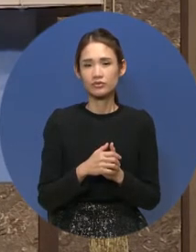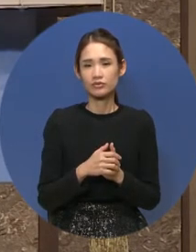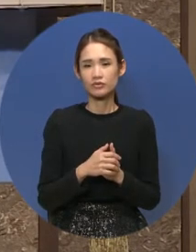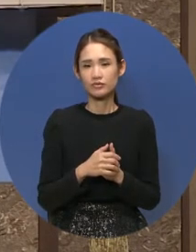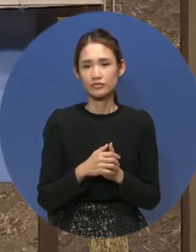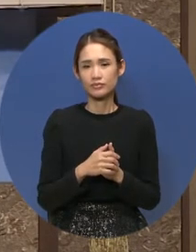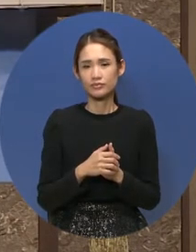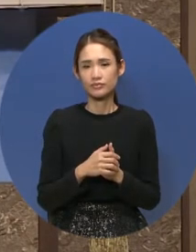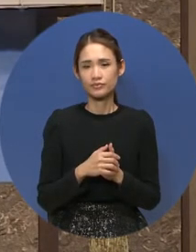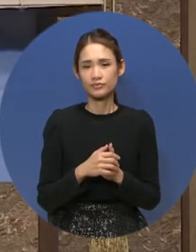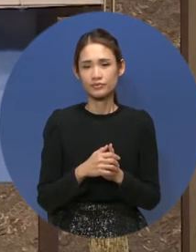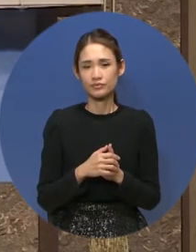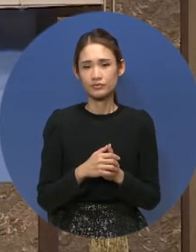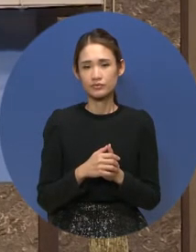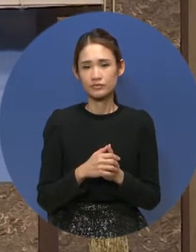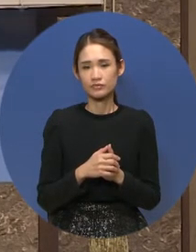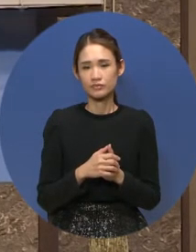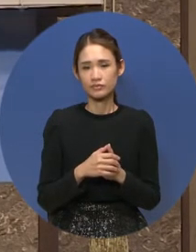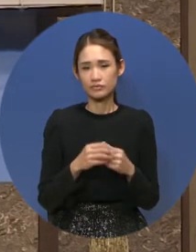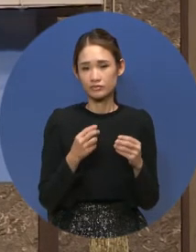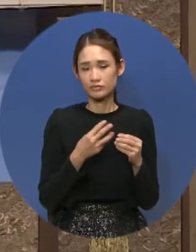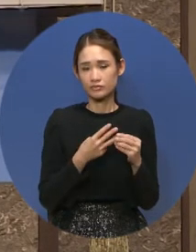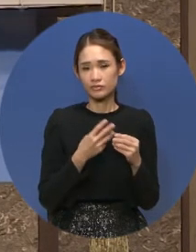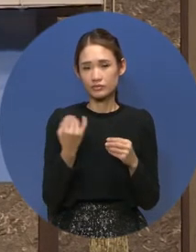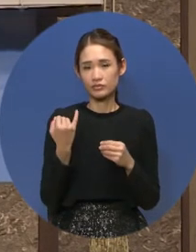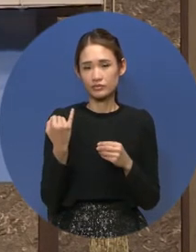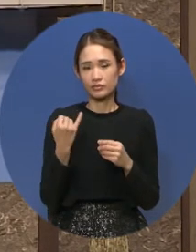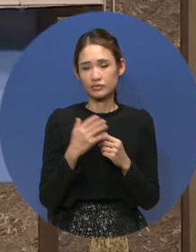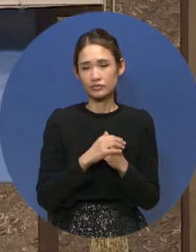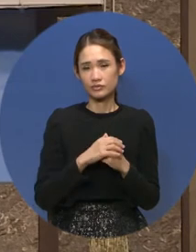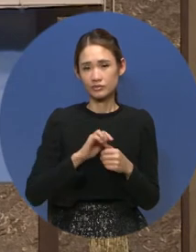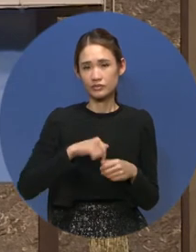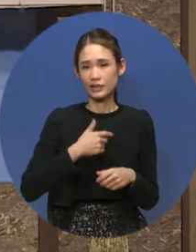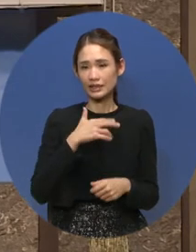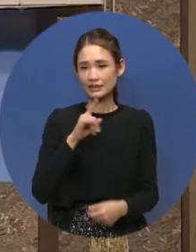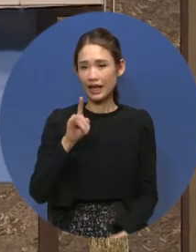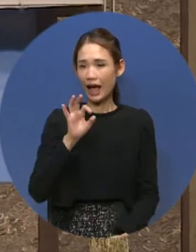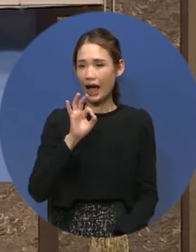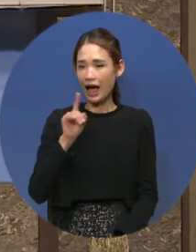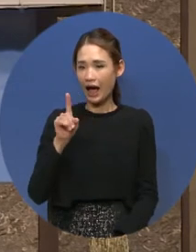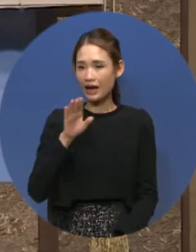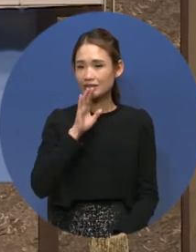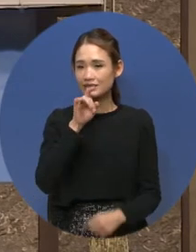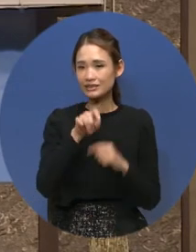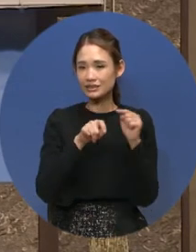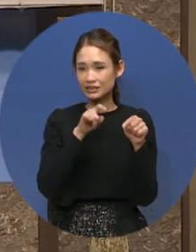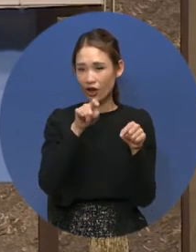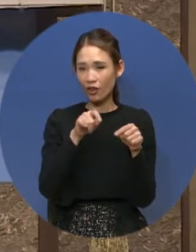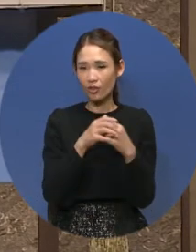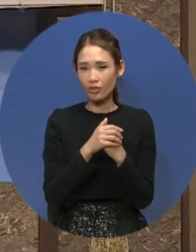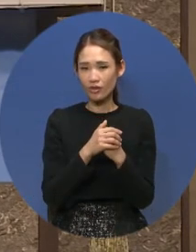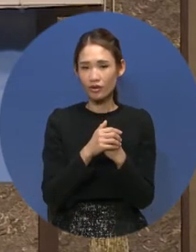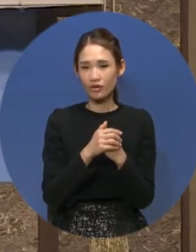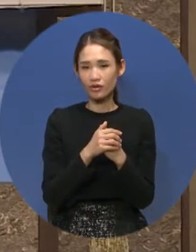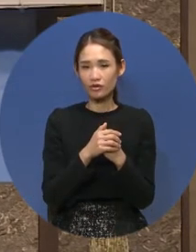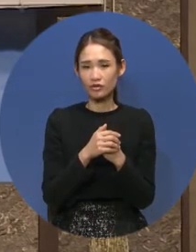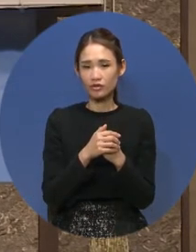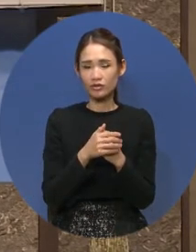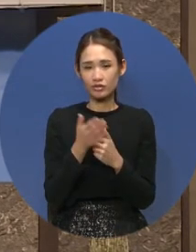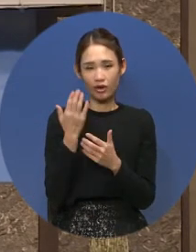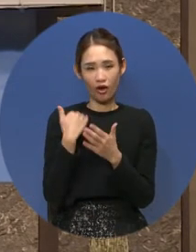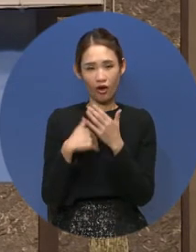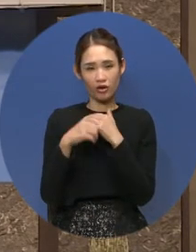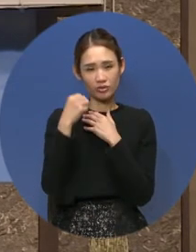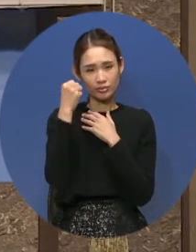그 또 세 번째 어떤 여성의 어떤 그 자아실현 또 그걸 위해서 구 차원에서 지원 여러